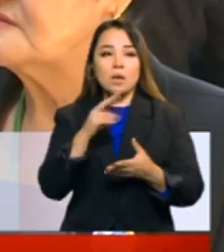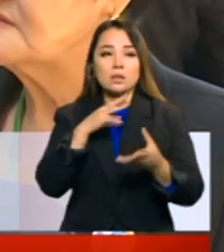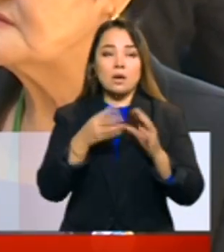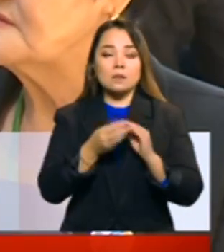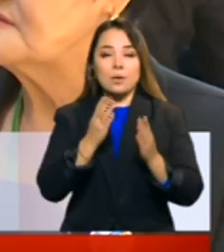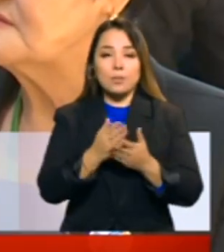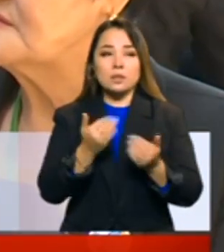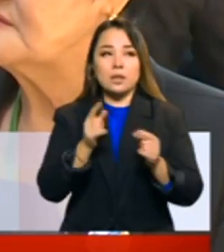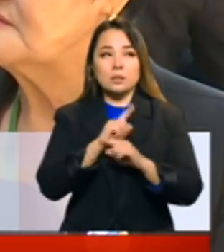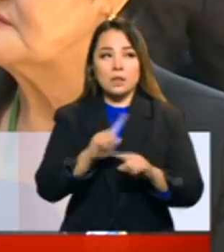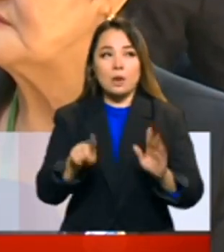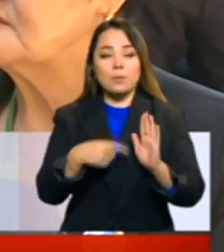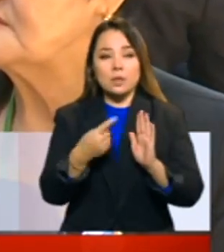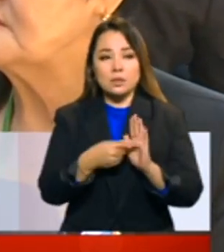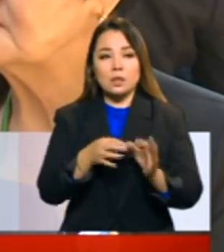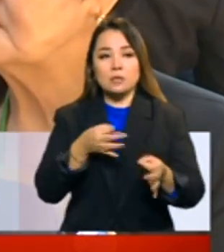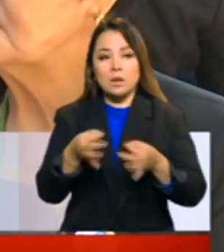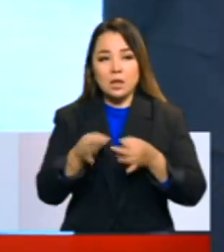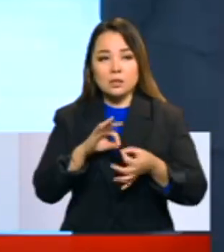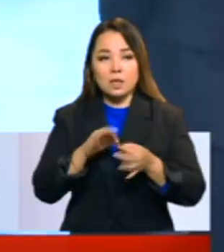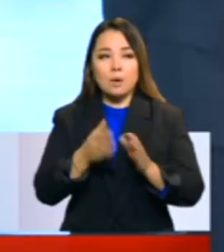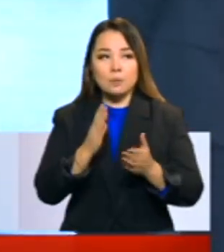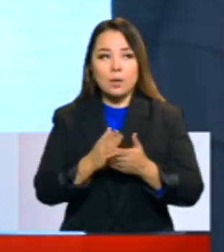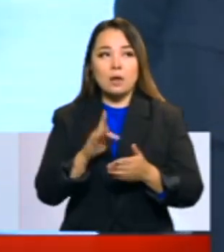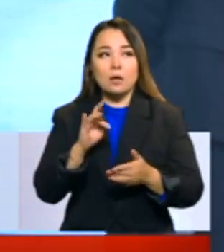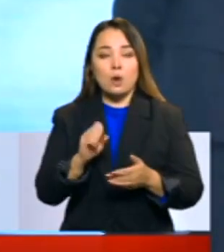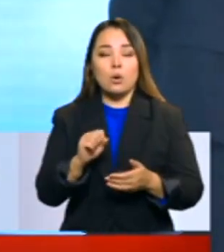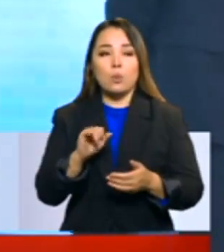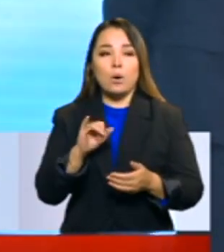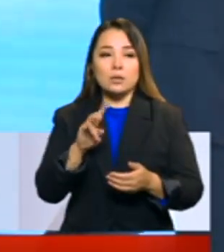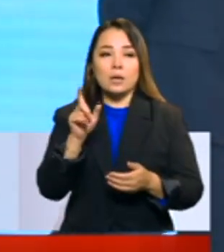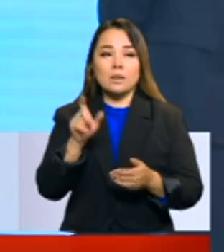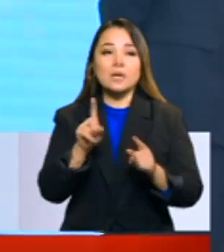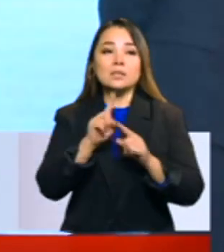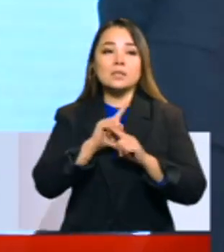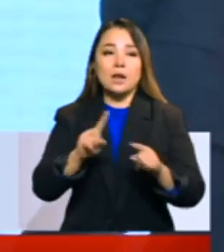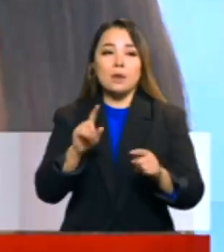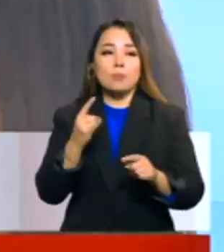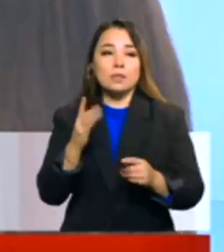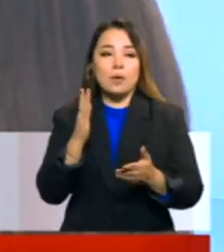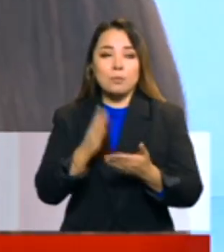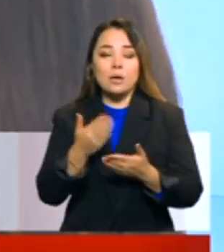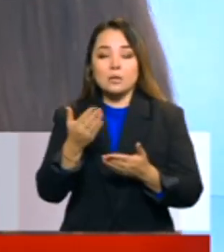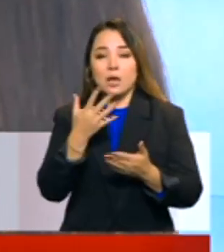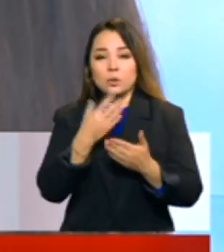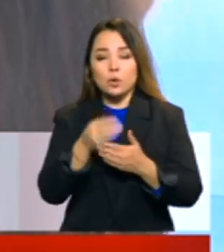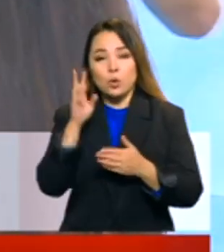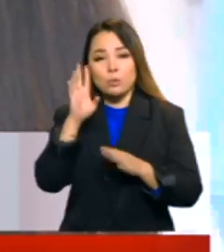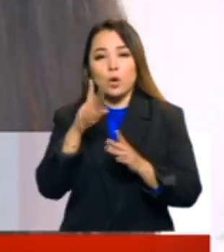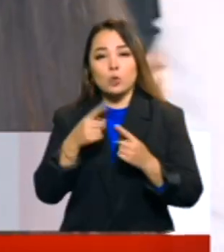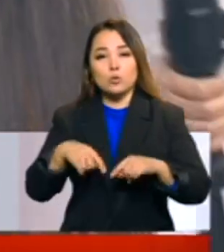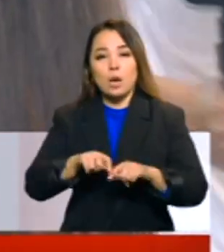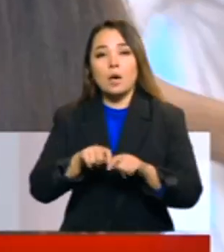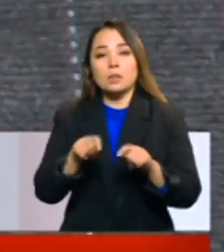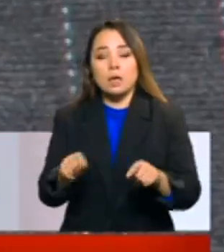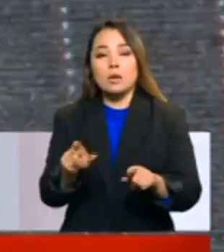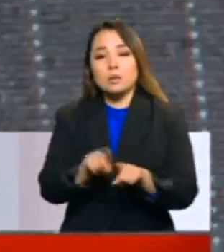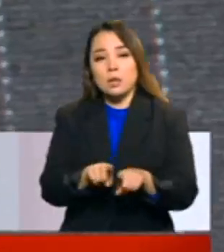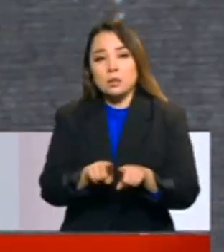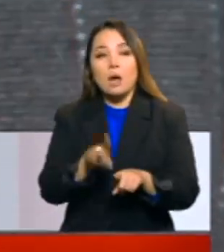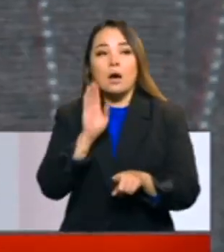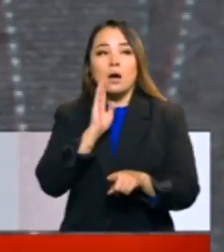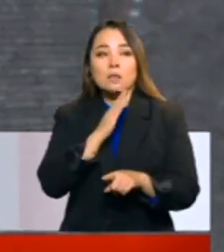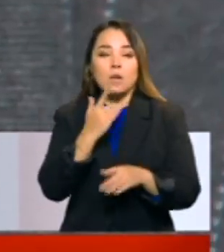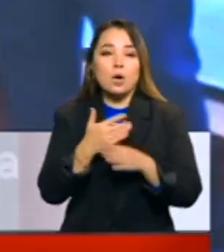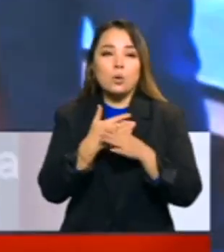қалыптасқан, өзекті мәселелерді көтеріп жүр. Мәселен, Рауан Сағадиеваның ерекше баласы бар. Ол үкіметтік емес ұйым ашып, өз ісінде